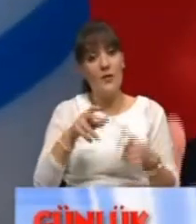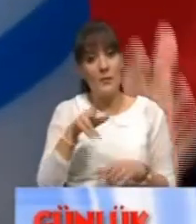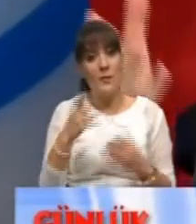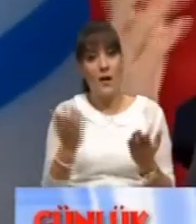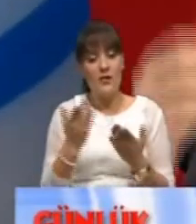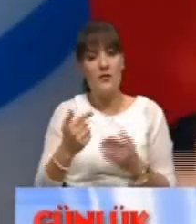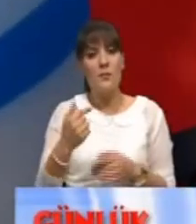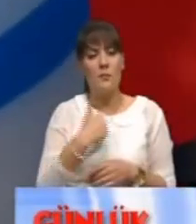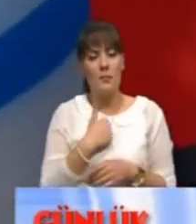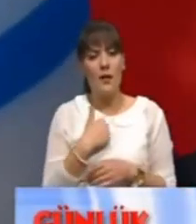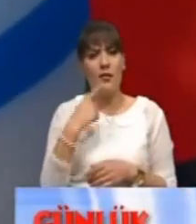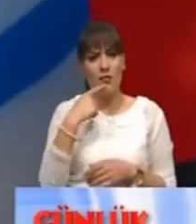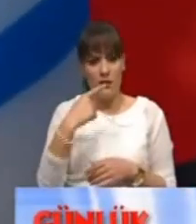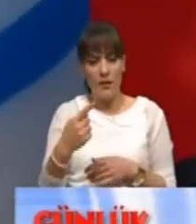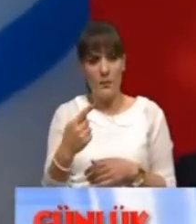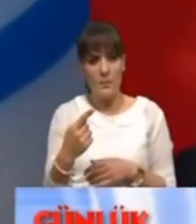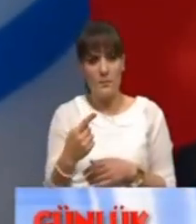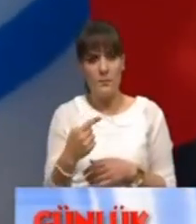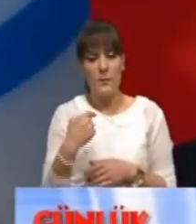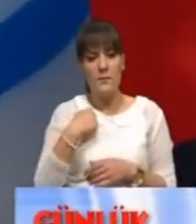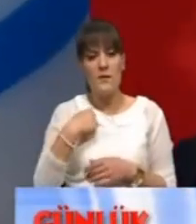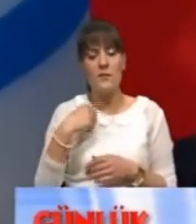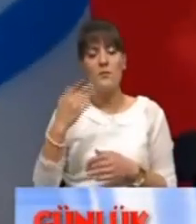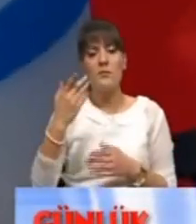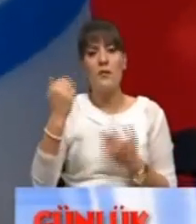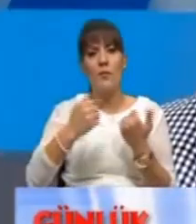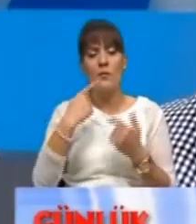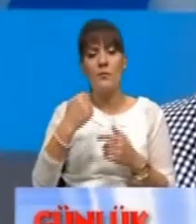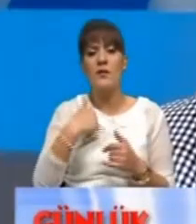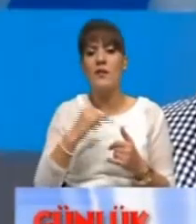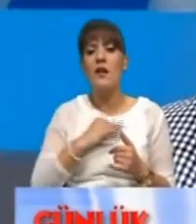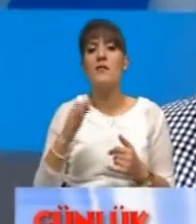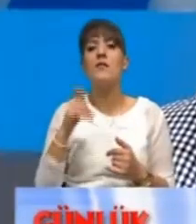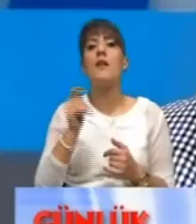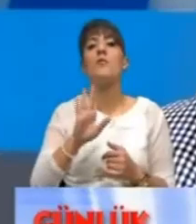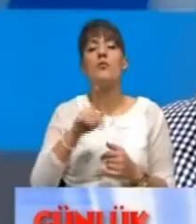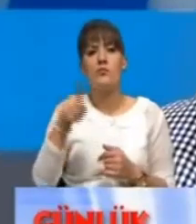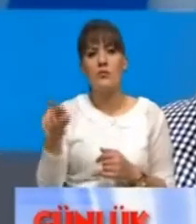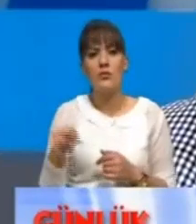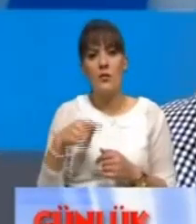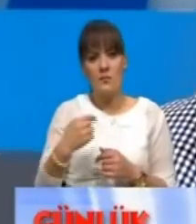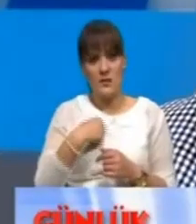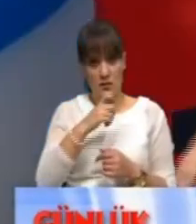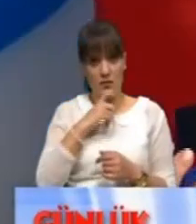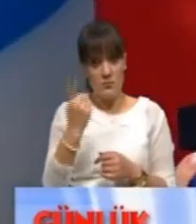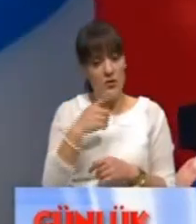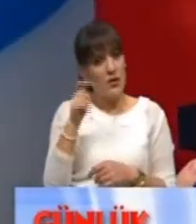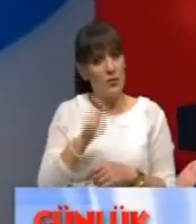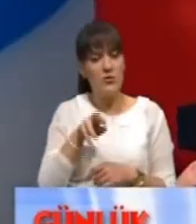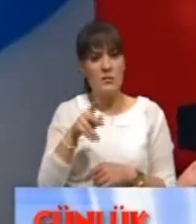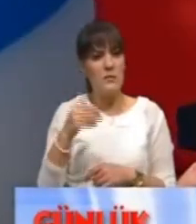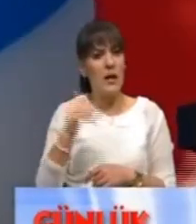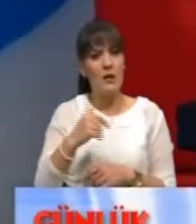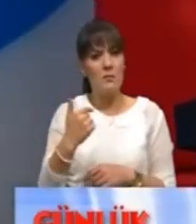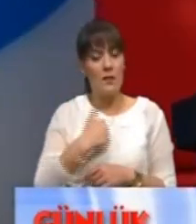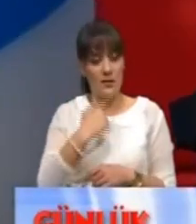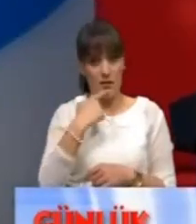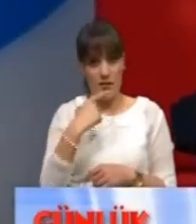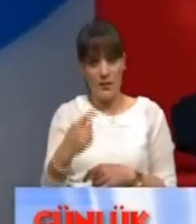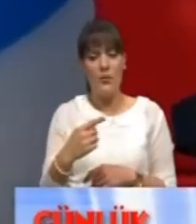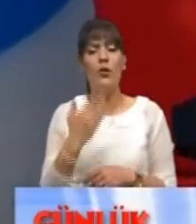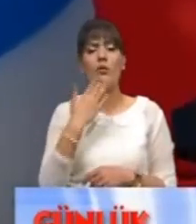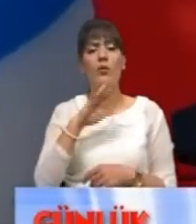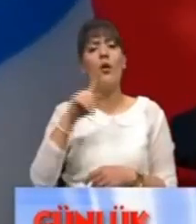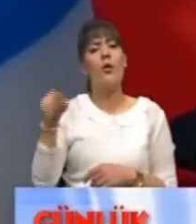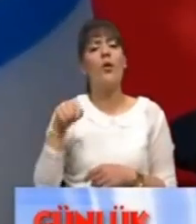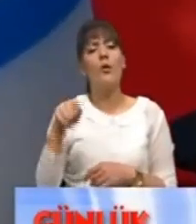gibiydi ancak ben dedim ki bizim kaptana, ya biz rahatsız etmiyor muyuz bunları? Evet. Biz yanlış bir şey yapıyoruz gibi geldi bana dedim.